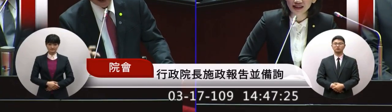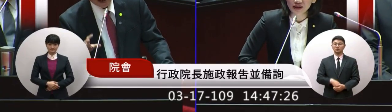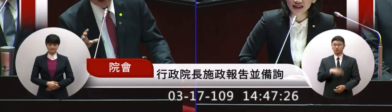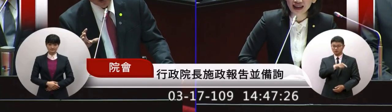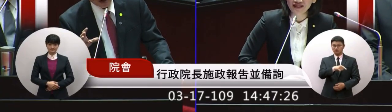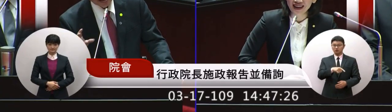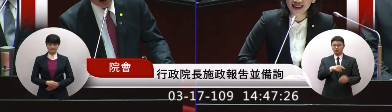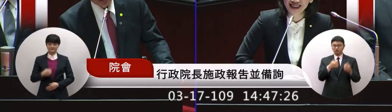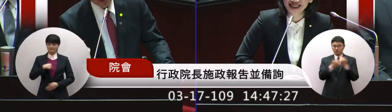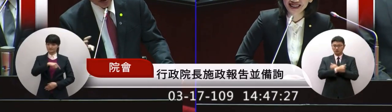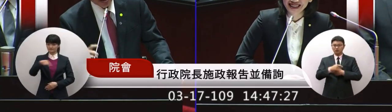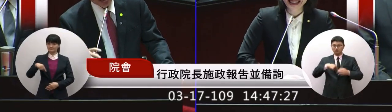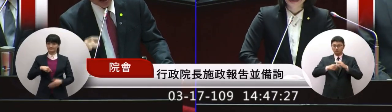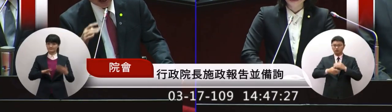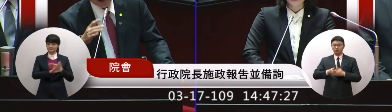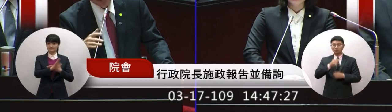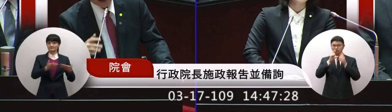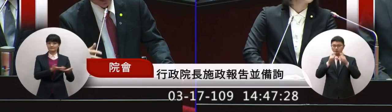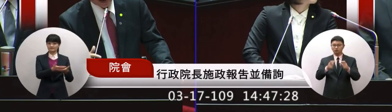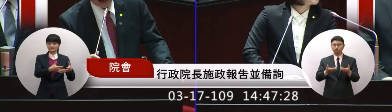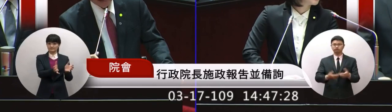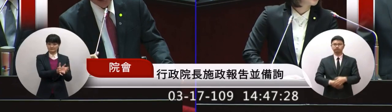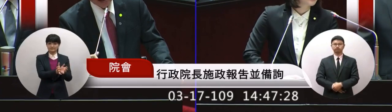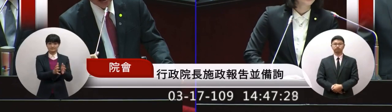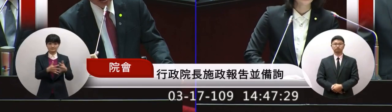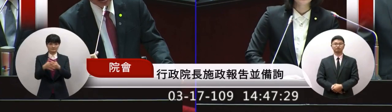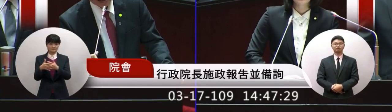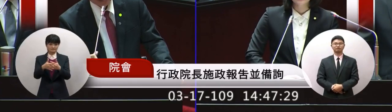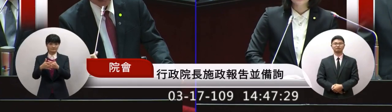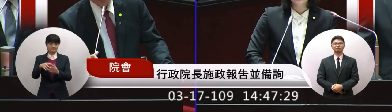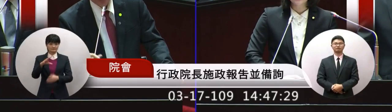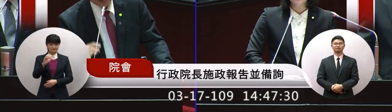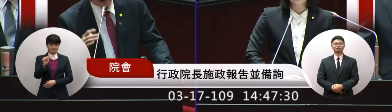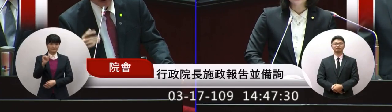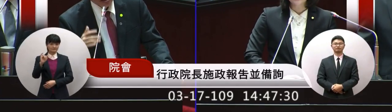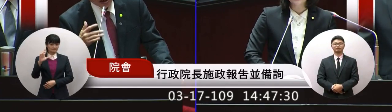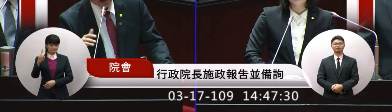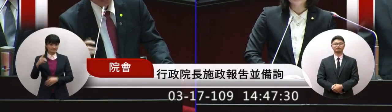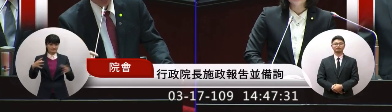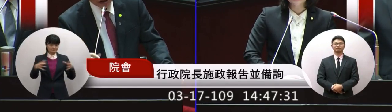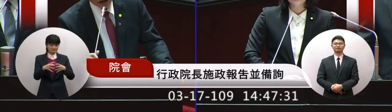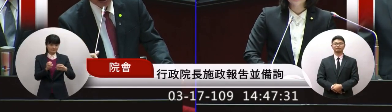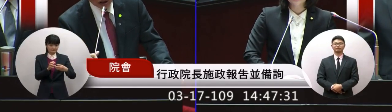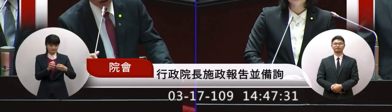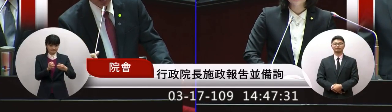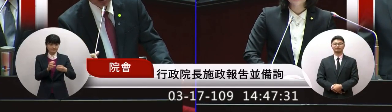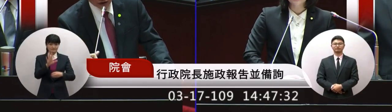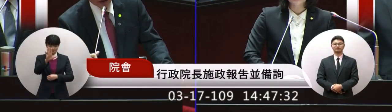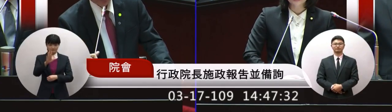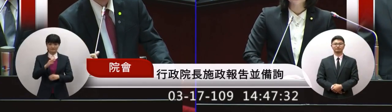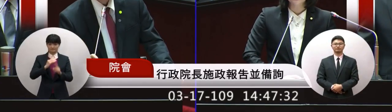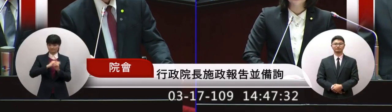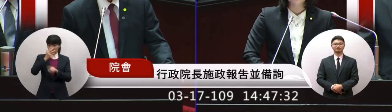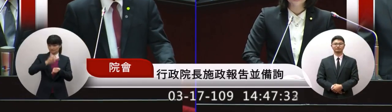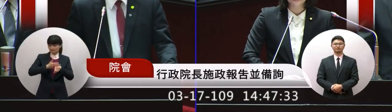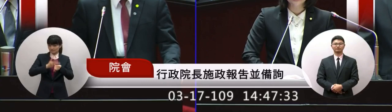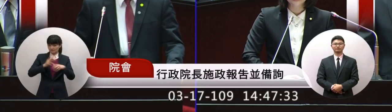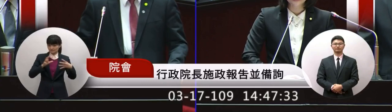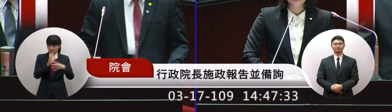院长回答。 我们跟外交部一起呢，跟美国 AIT 一起在谈我们整个高科技的合作。有，